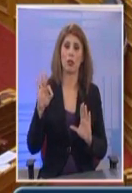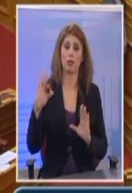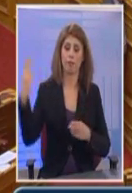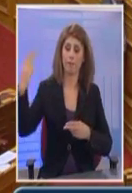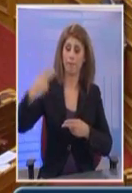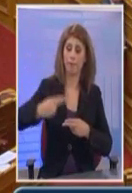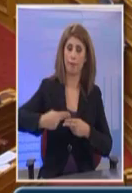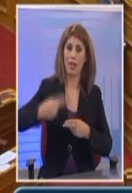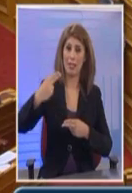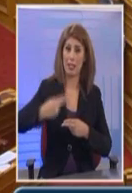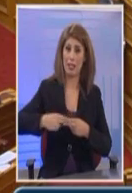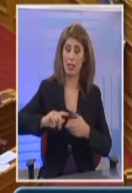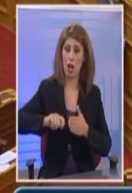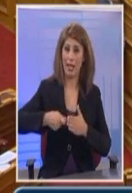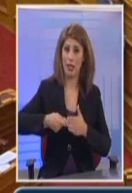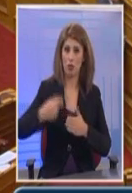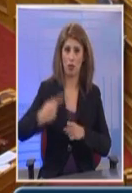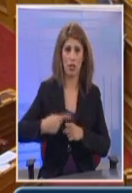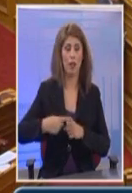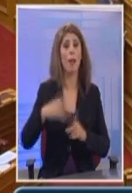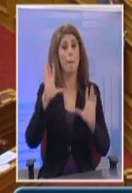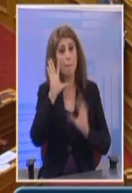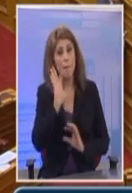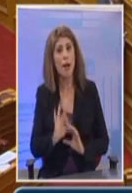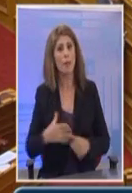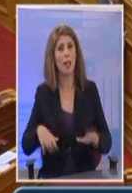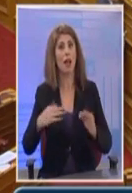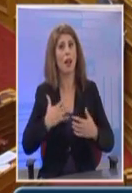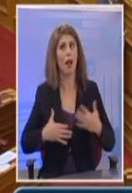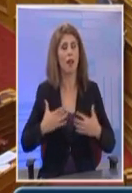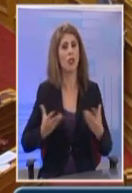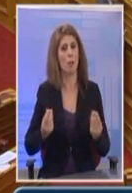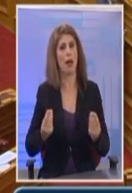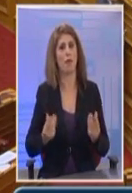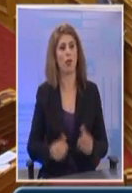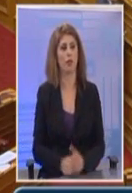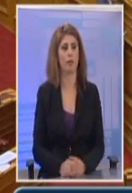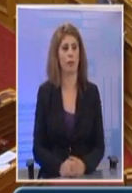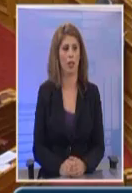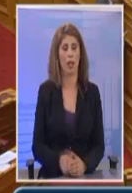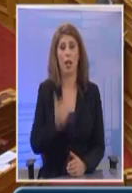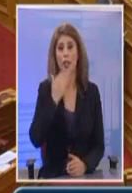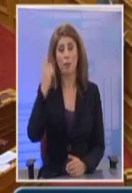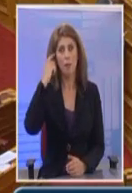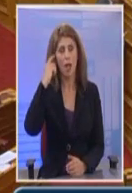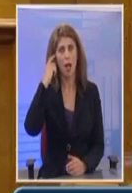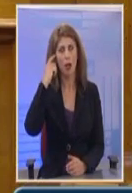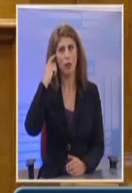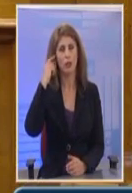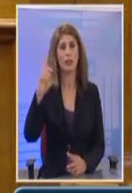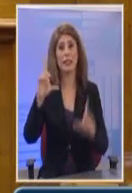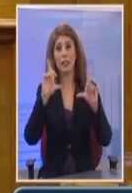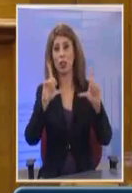σύνορα της Ελλάδας. Και πραγματικά σας διαβεβαιώ ότι άρχισα να ανησυχώ πάρα πολύ. Γιατί δεν μπορώ να βγάλω από το μυαλό μου την εικόνα